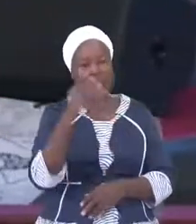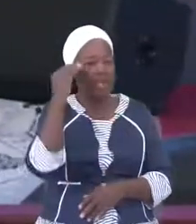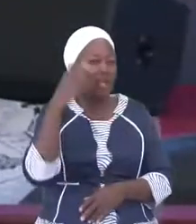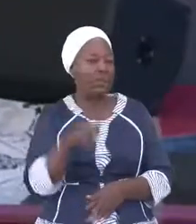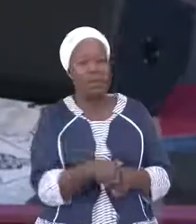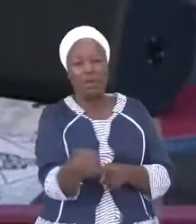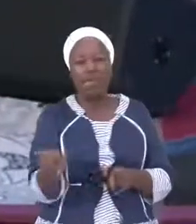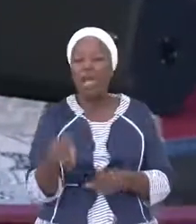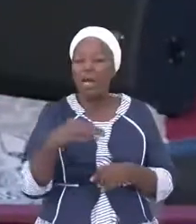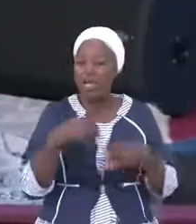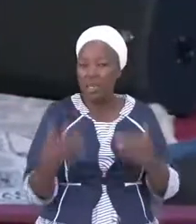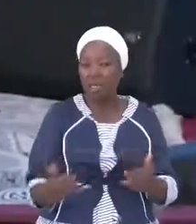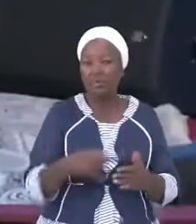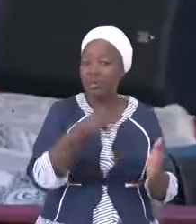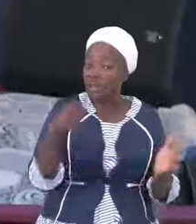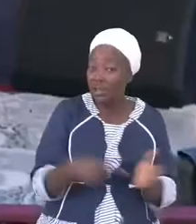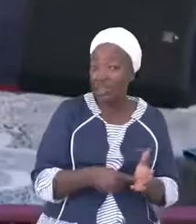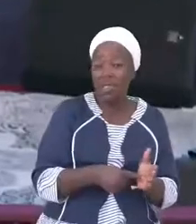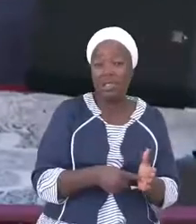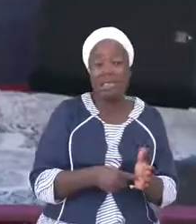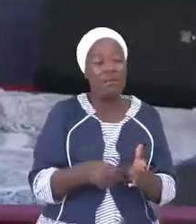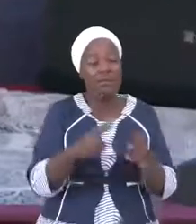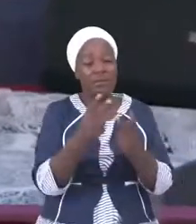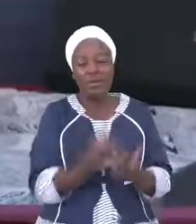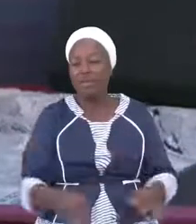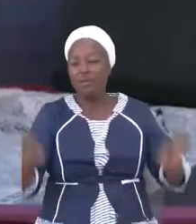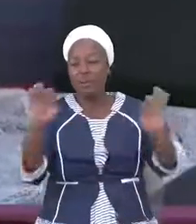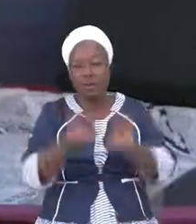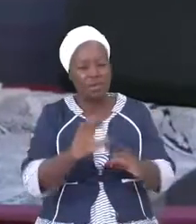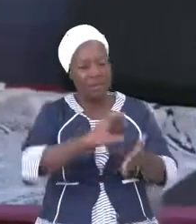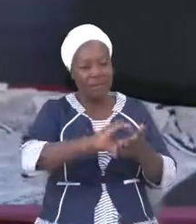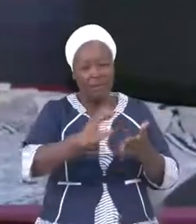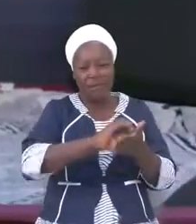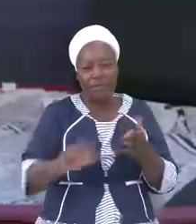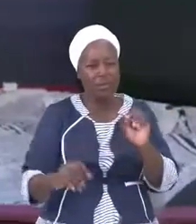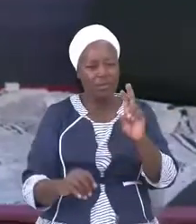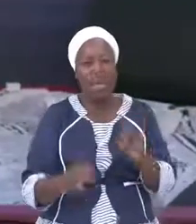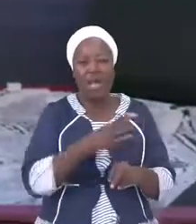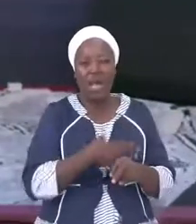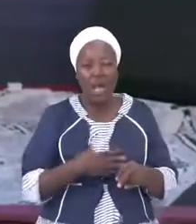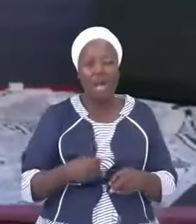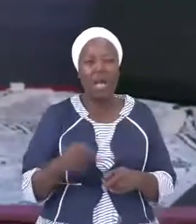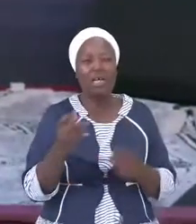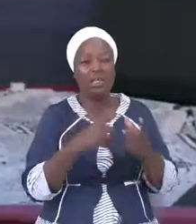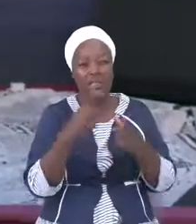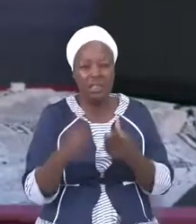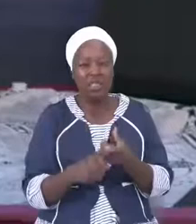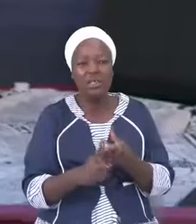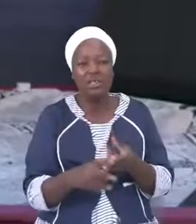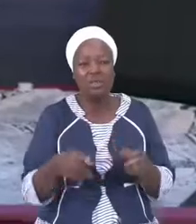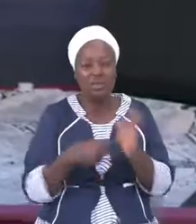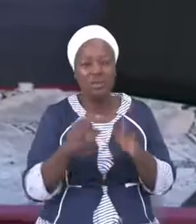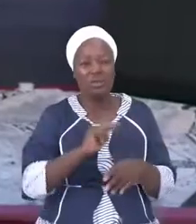principale de l'angle. Et voici le verset très important, le verset 12, qui